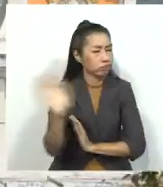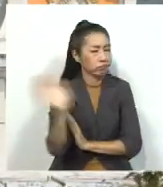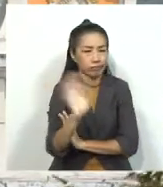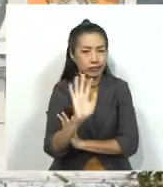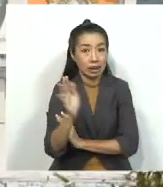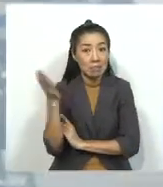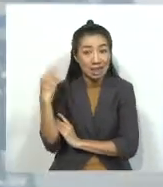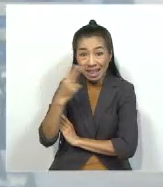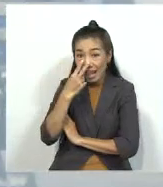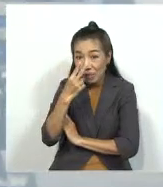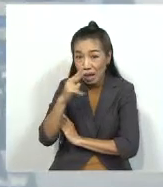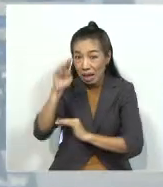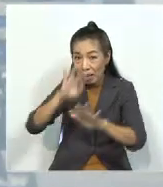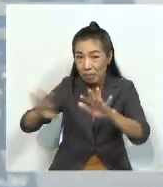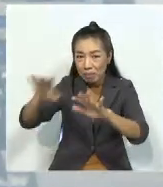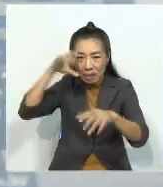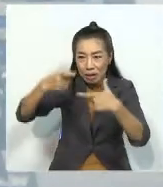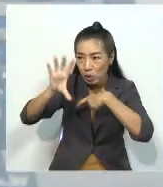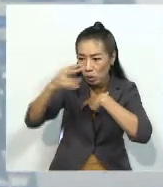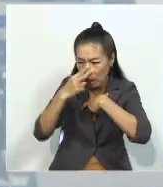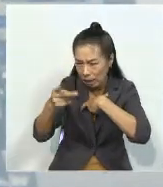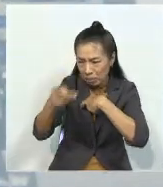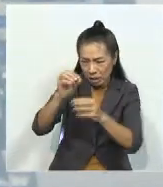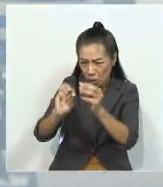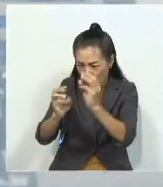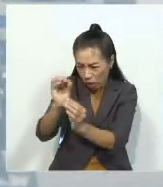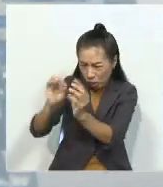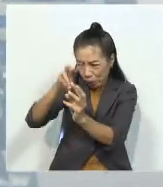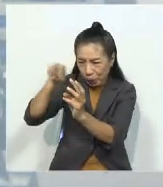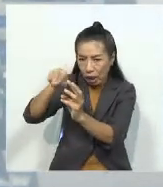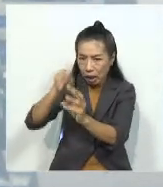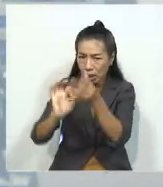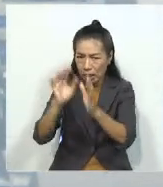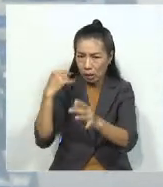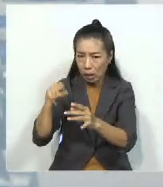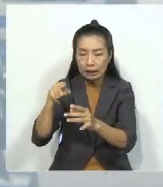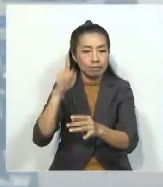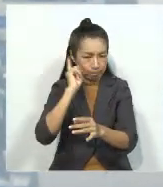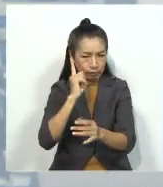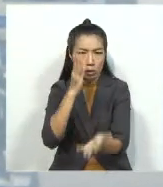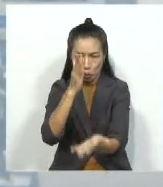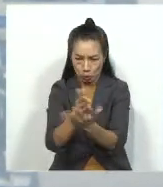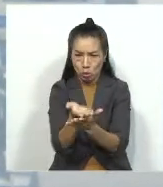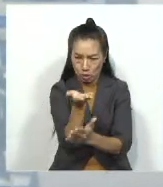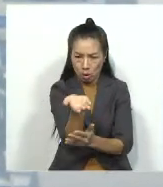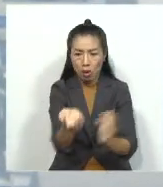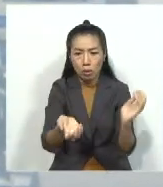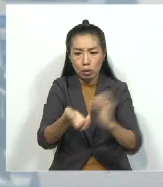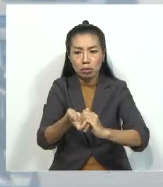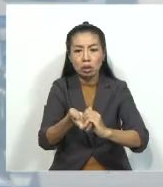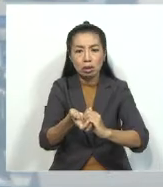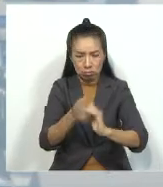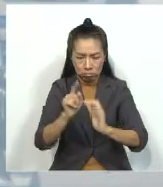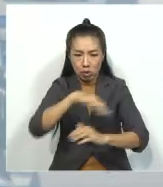ในพื้นที่โล่งแจ้งอย่างที่เมื่อสักครู่นี้เห็นเป็นจุดๆไปเลยนะคะตอนนี้ต้องขอความร่วมมืองดการเผาไปก่อนนะคะช่วยกันคนละไม้คนละมือจะ